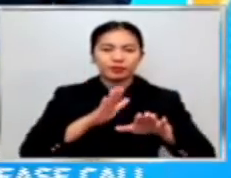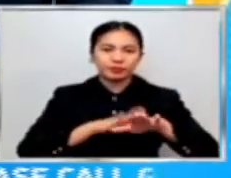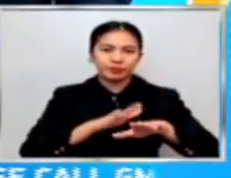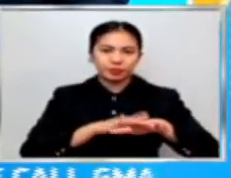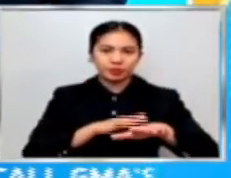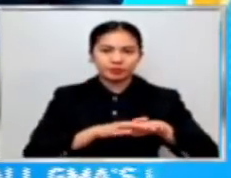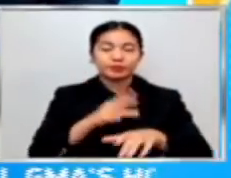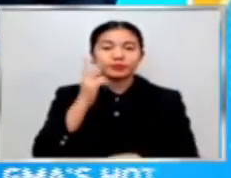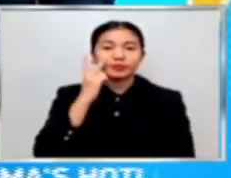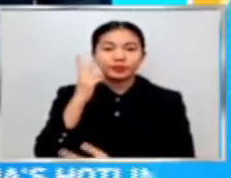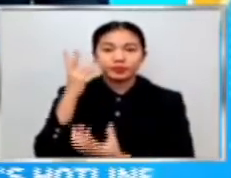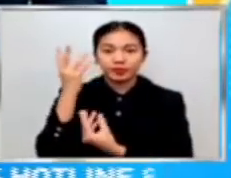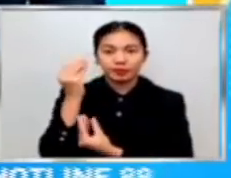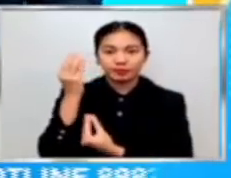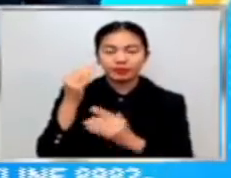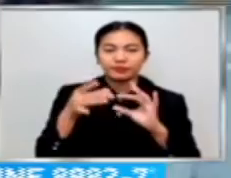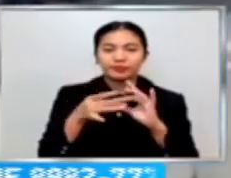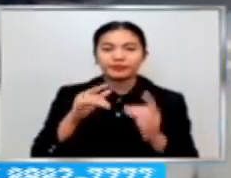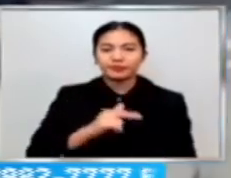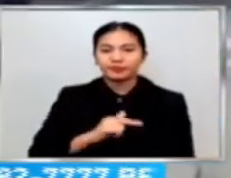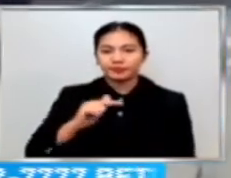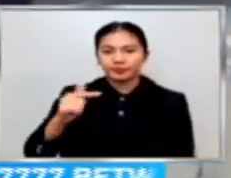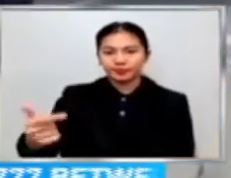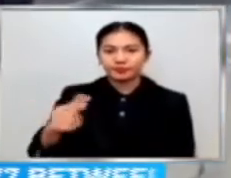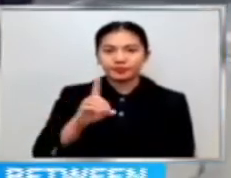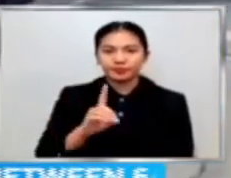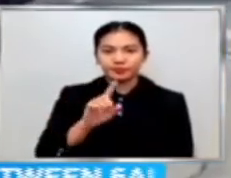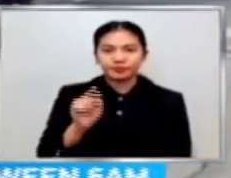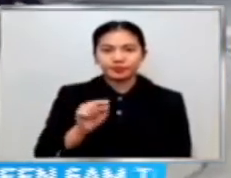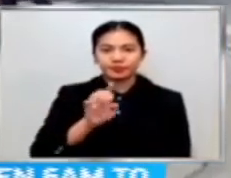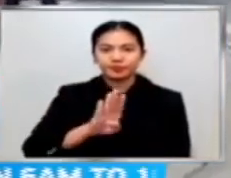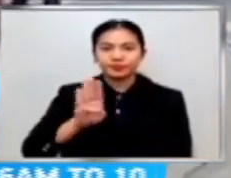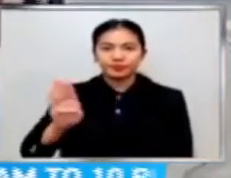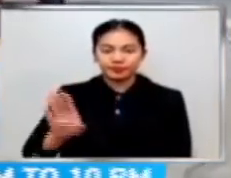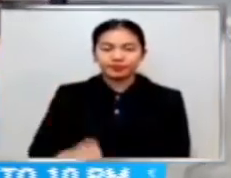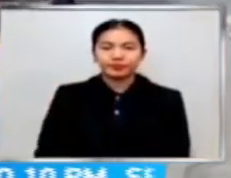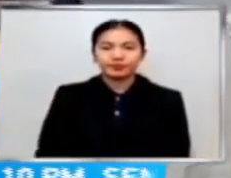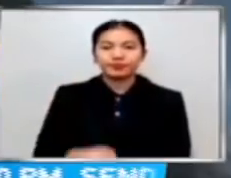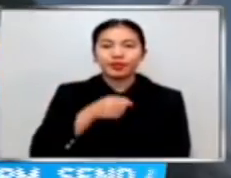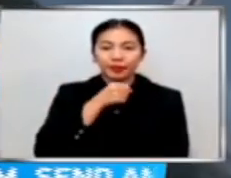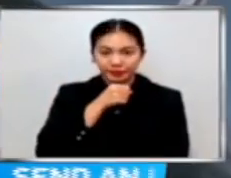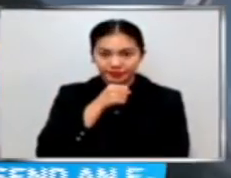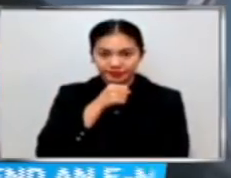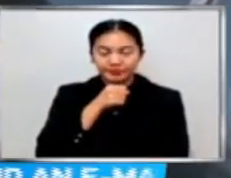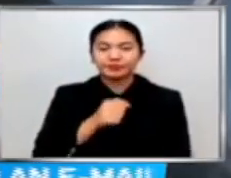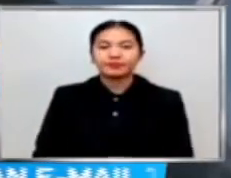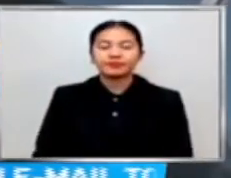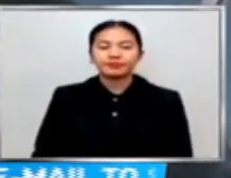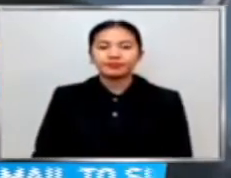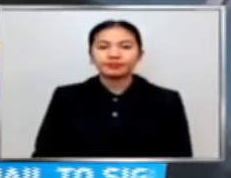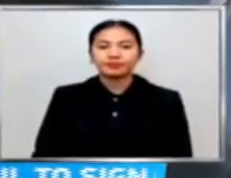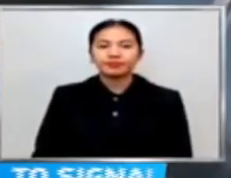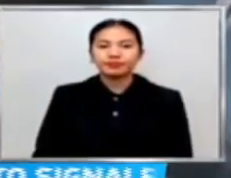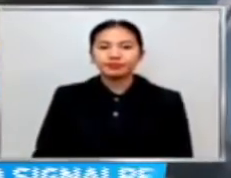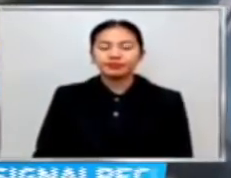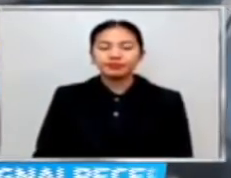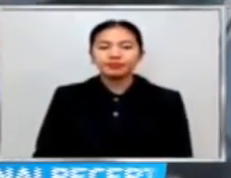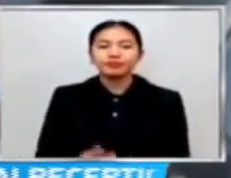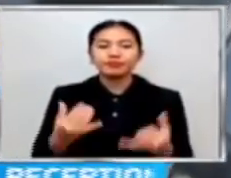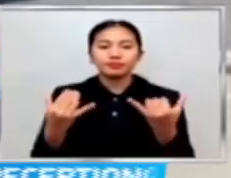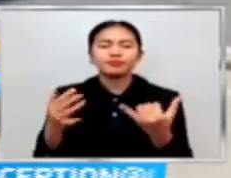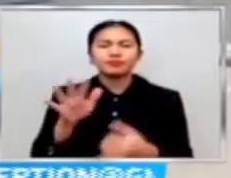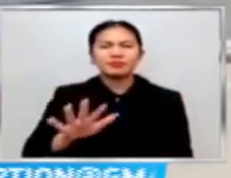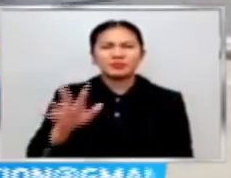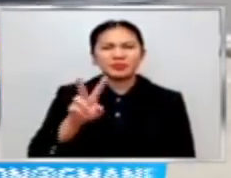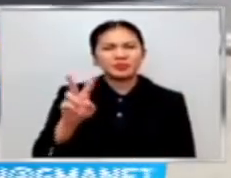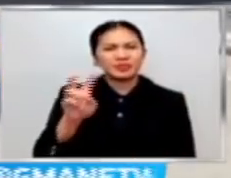Radio DZBB. Alan? Connie, Chino, umano sa halos 200 pampublikong sasakyan ang nasita